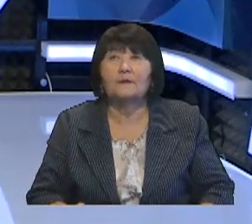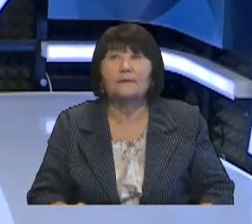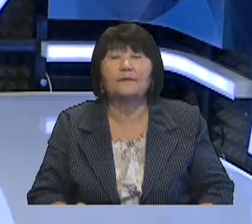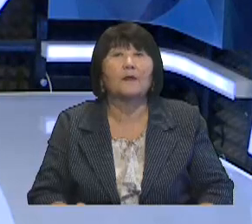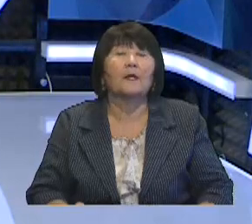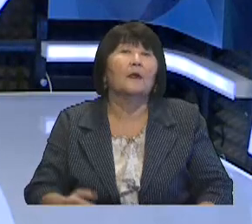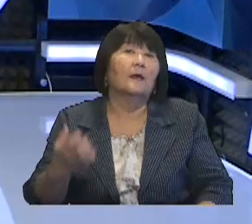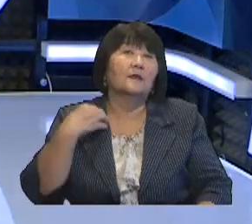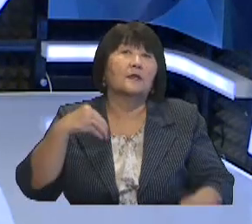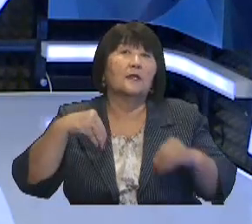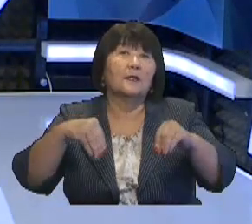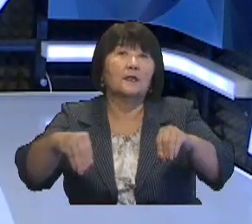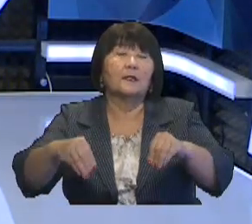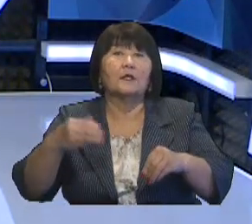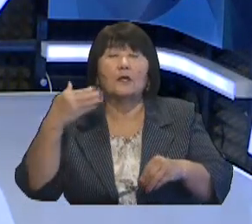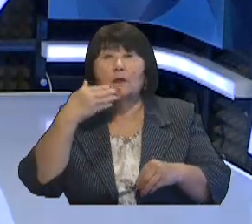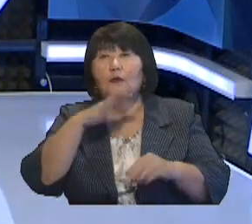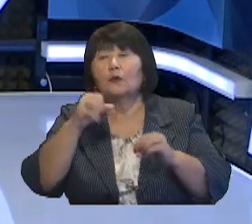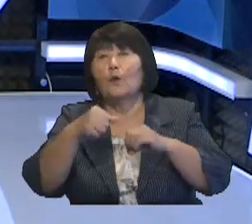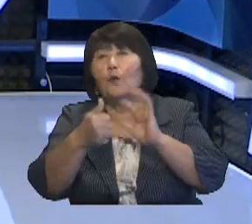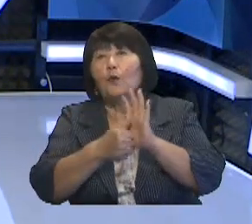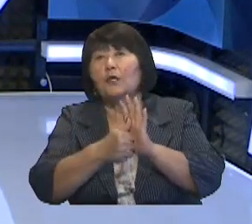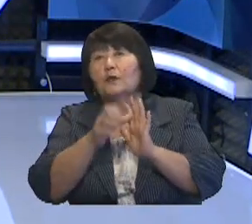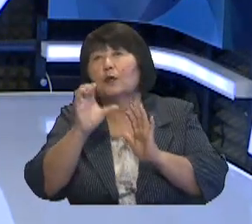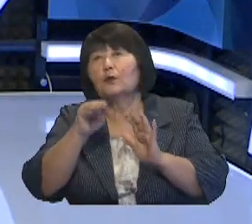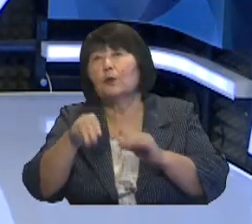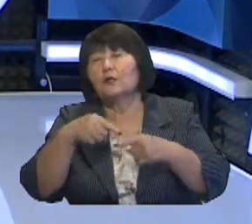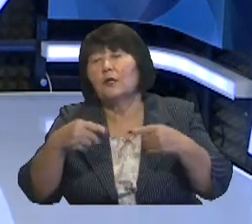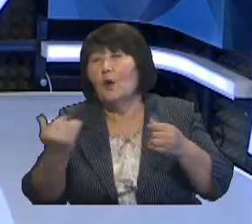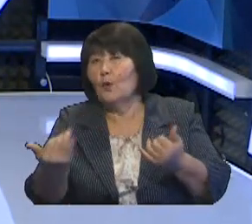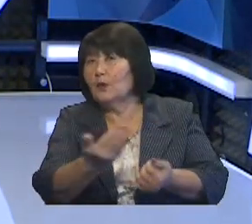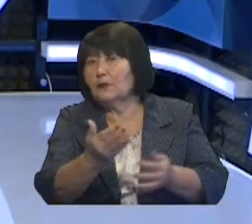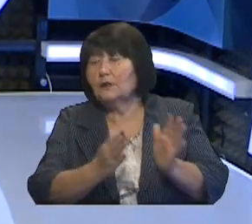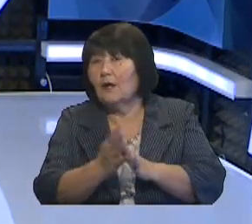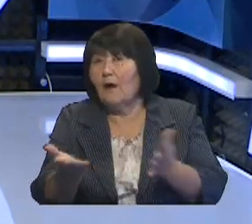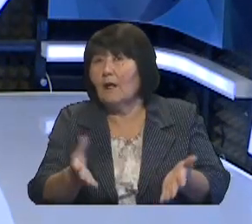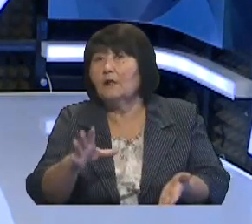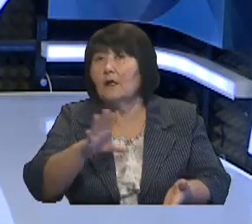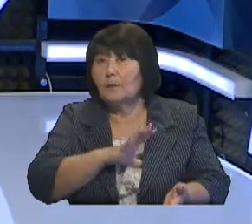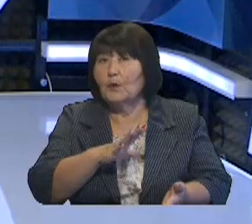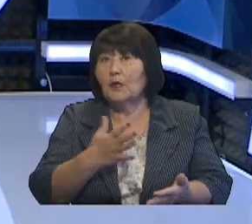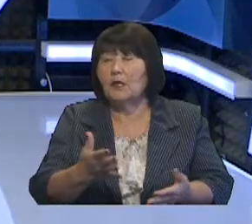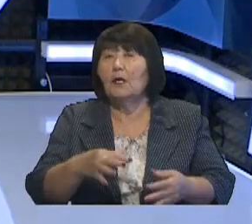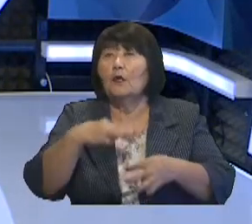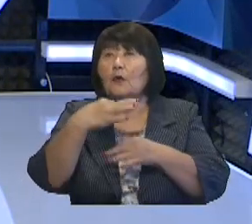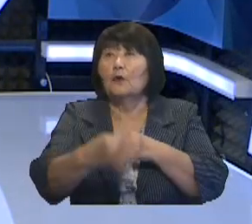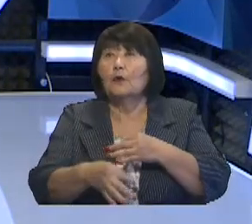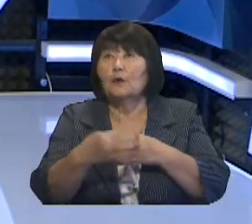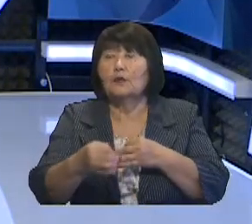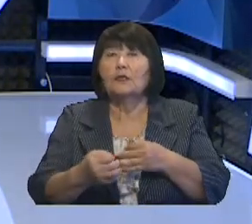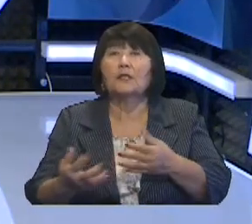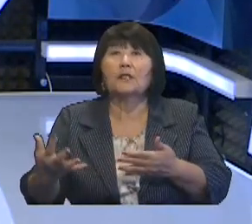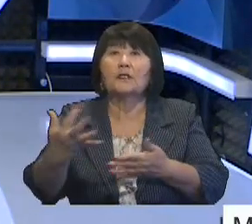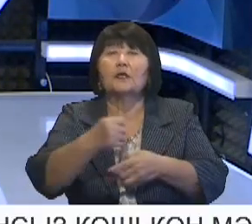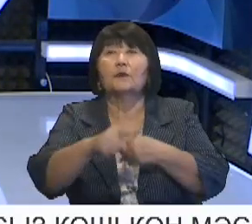Сыр дихандары биыл күріш дақылының 16 сортын егіпті. Олардың шығымы қандай болғаны күзгі жиын